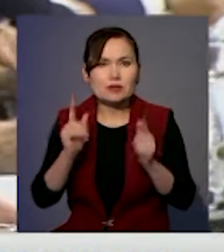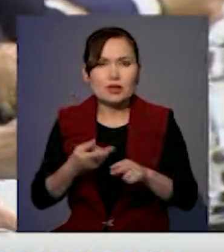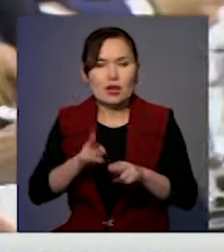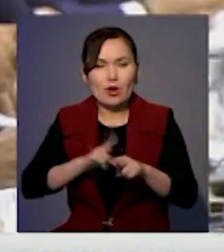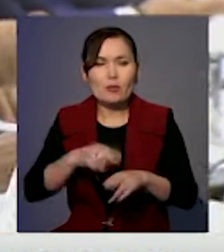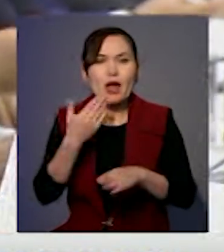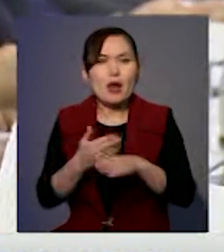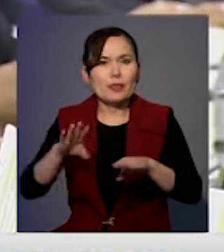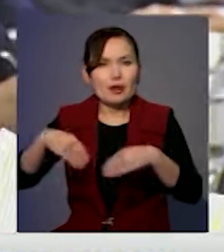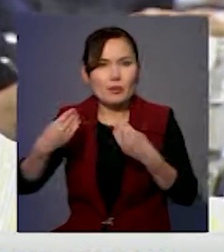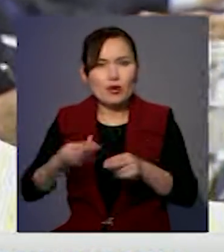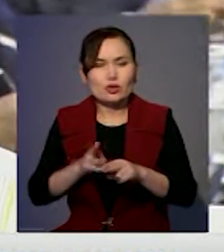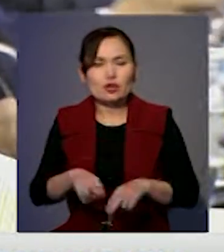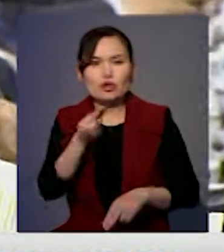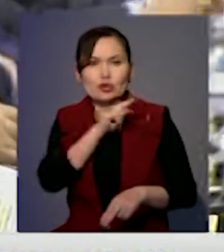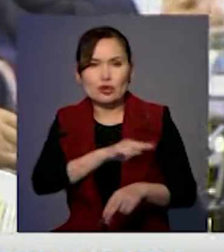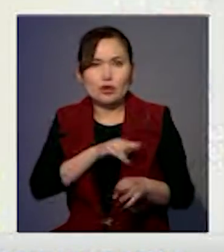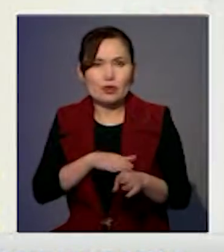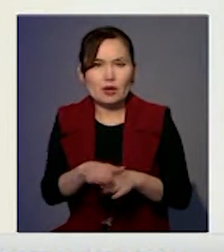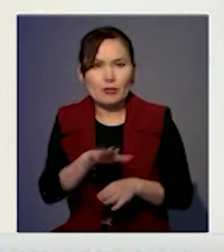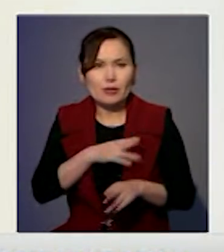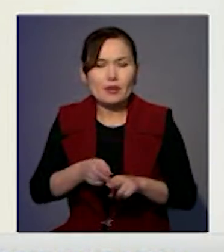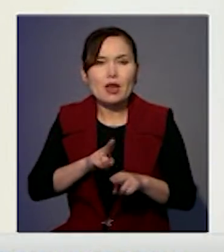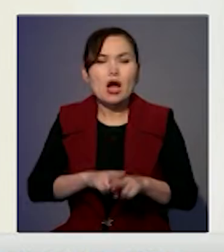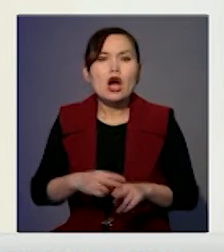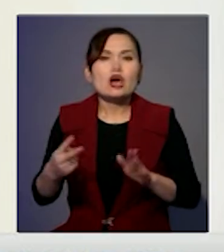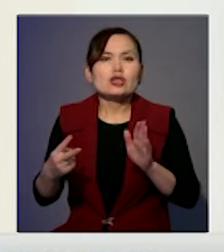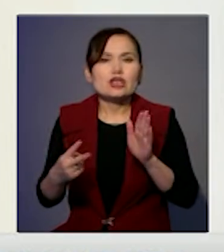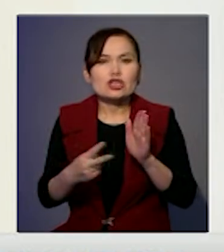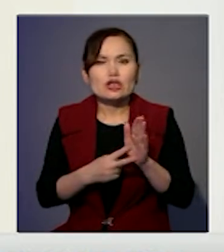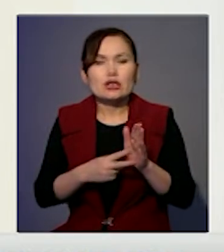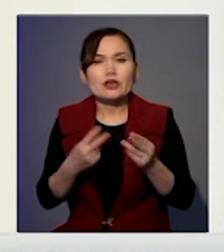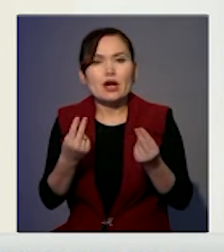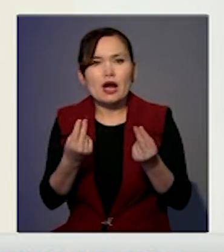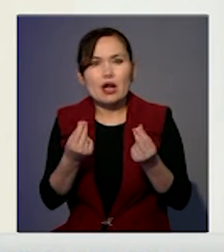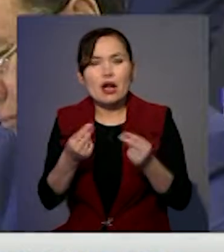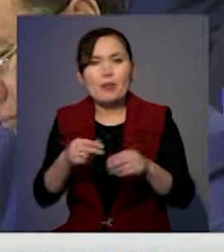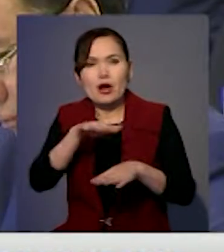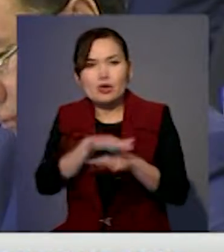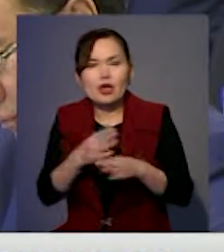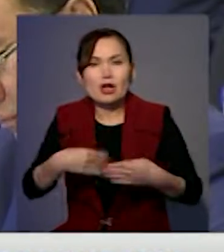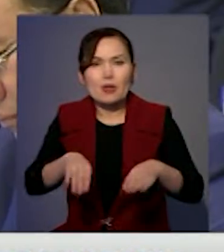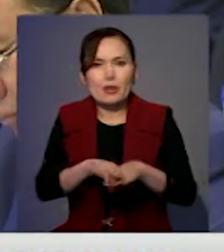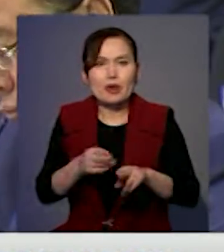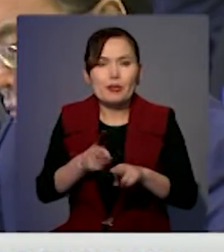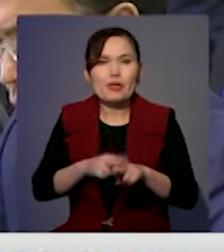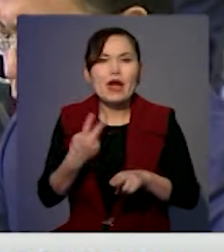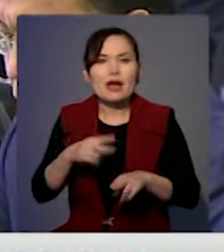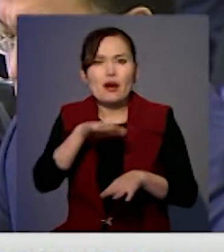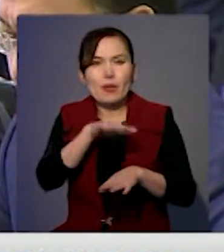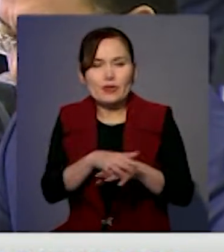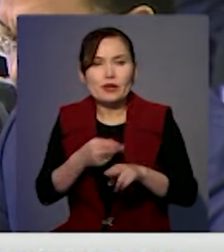берілген несие кері қайтпай отырғанын айтып шағымданды. Мәселен, соңғы 7 қаржы ұйымын жабу есебінен екі